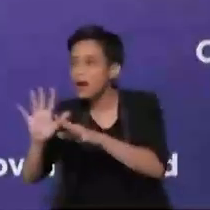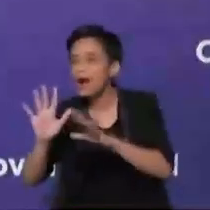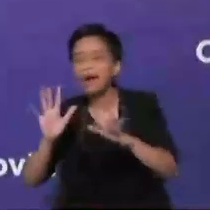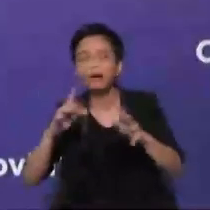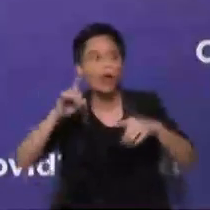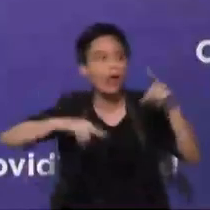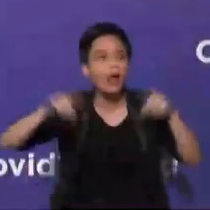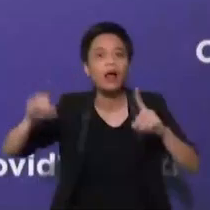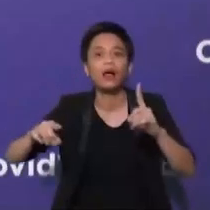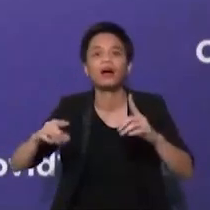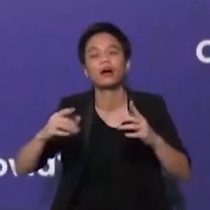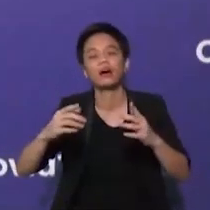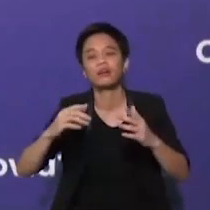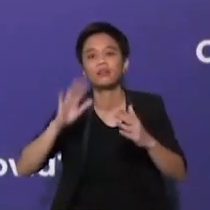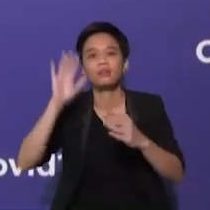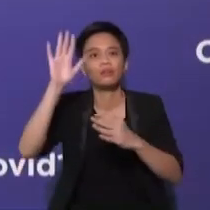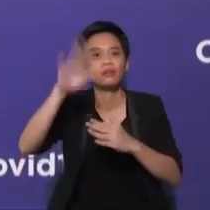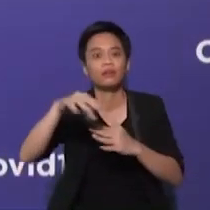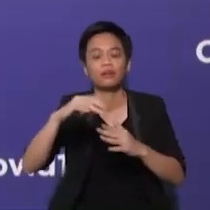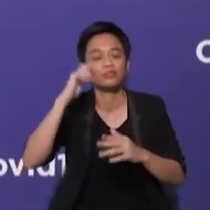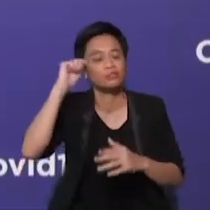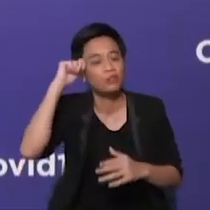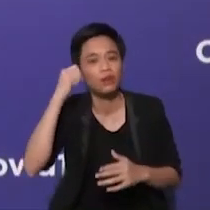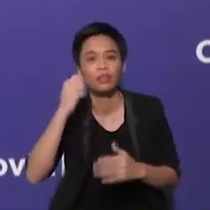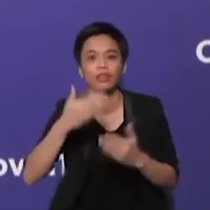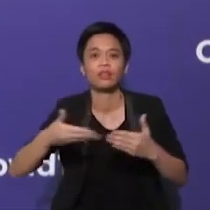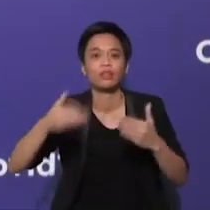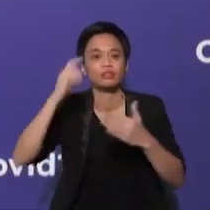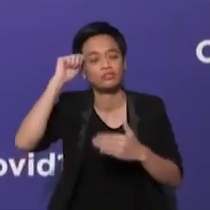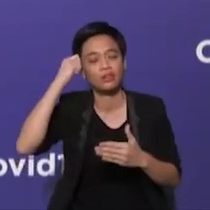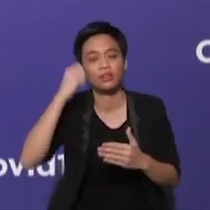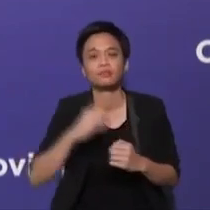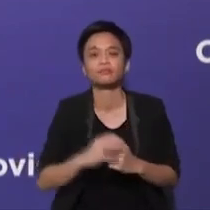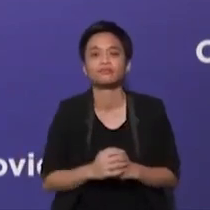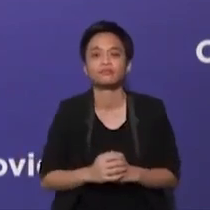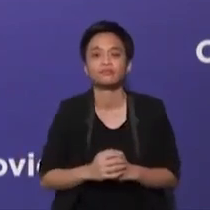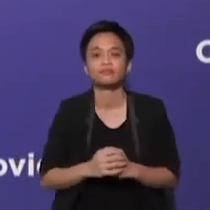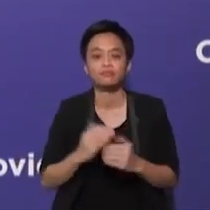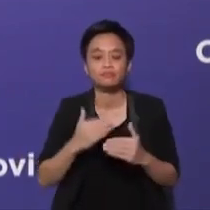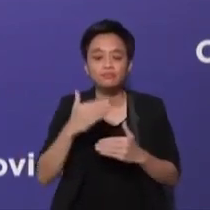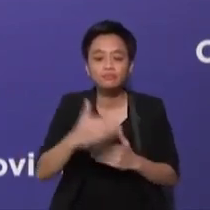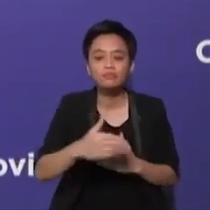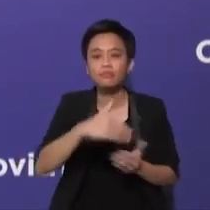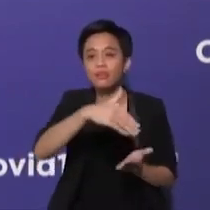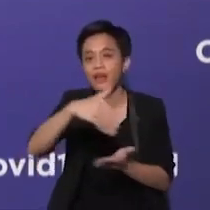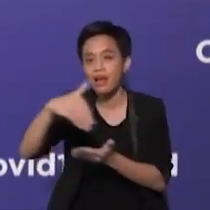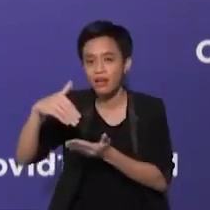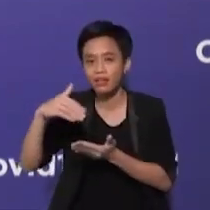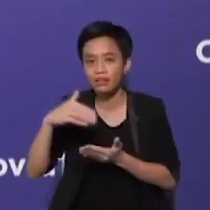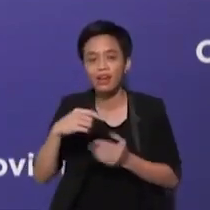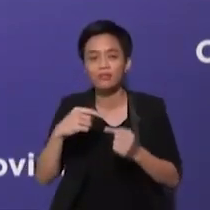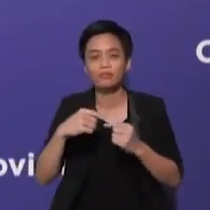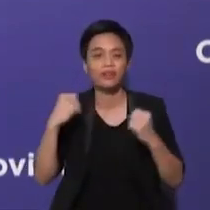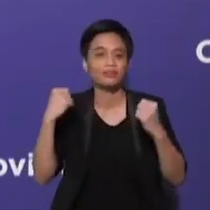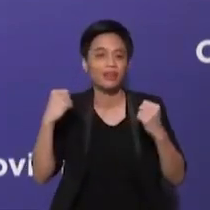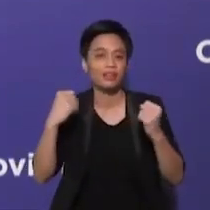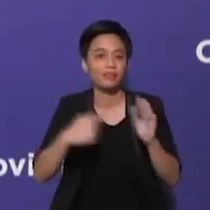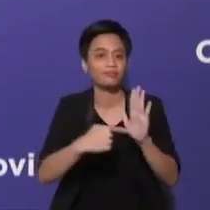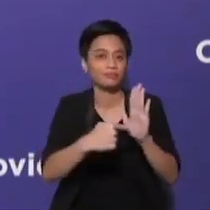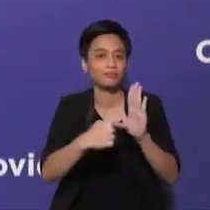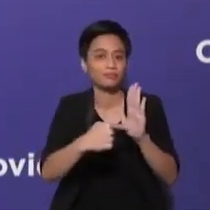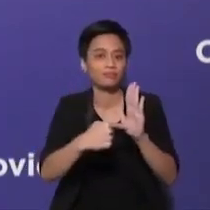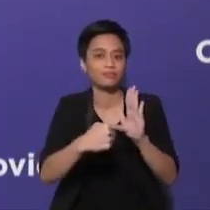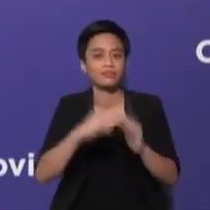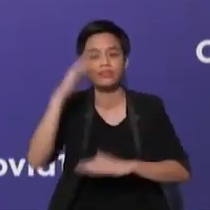saudara-saudara saudara berikutnya akan kami sampaikan beberapa data terkait dengan perkembangan update di bidang kesehatan yang kita dapatkan